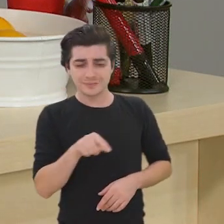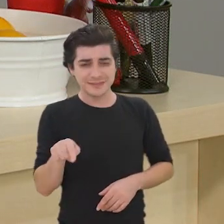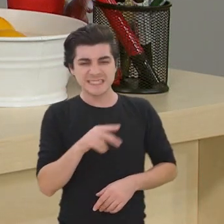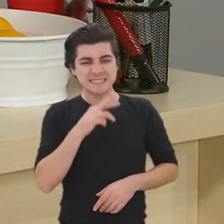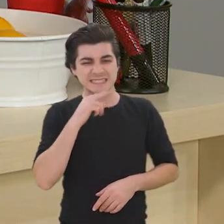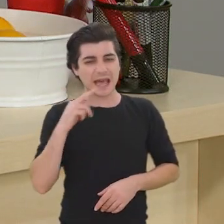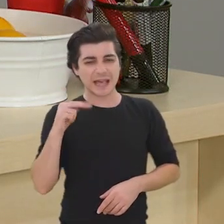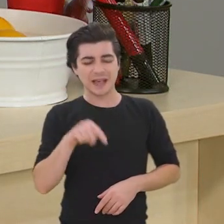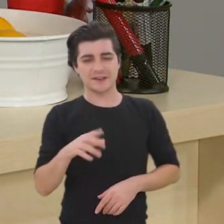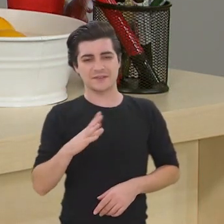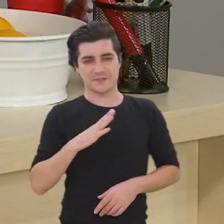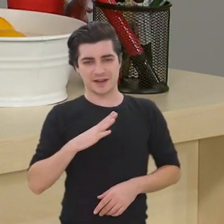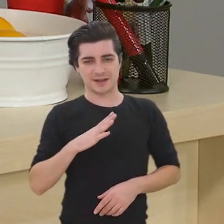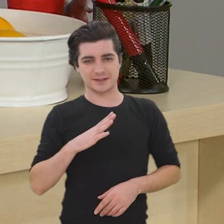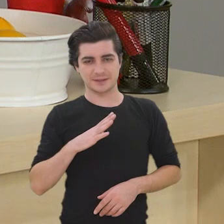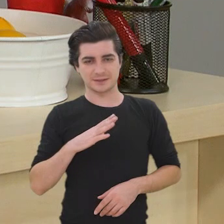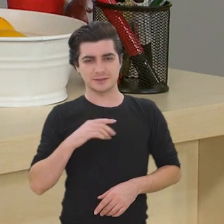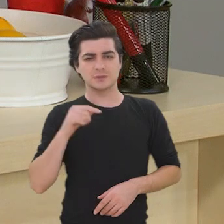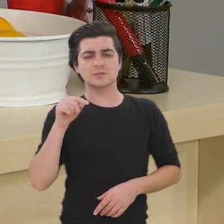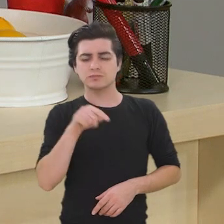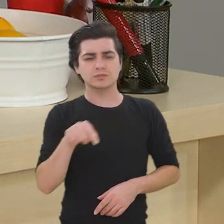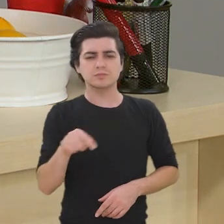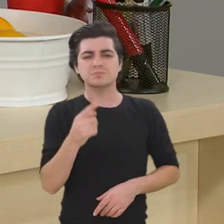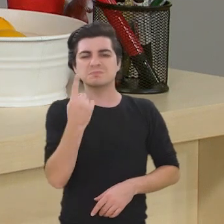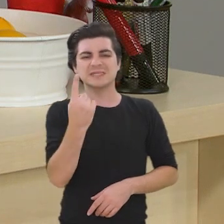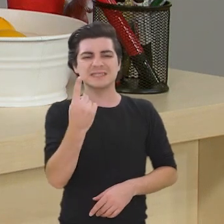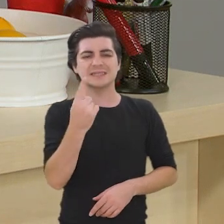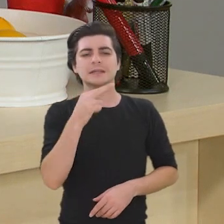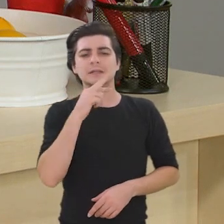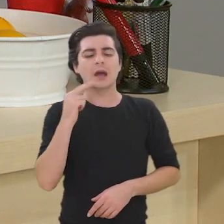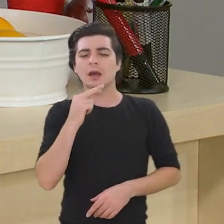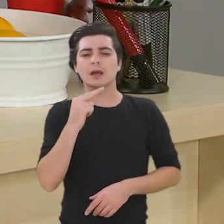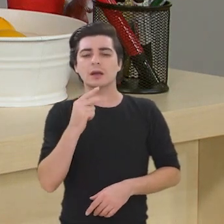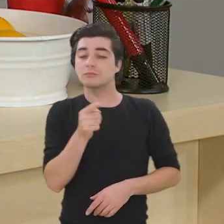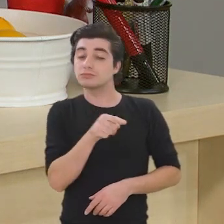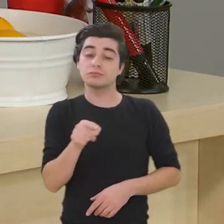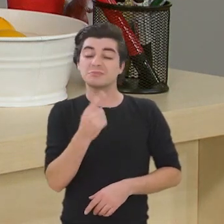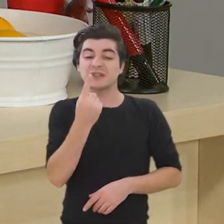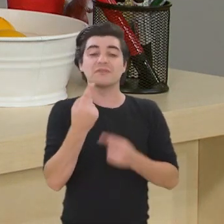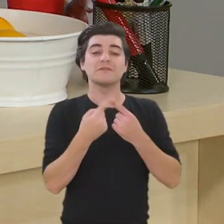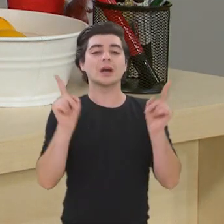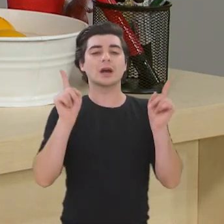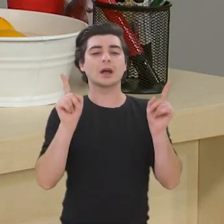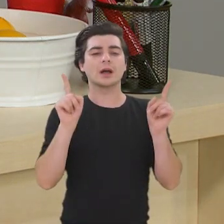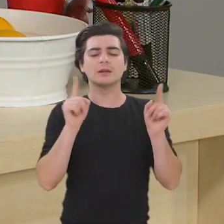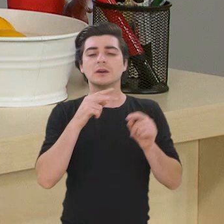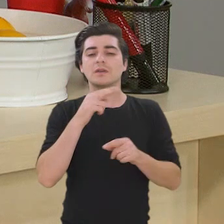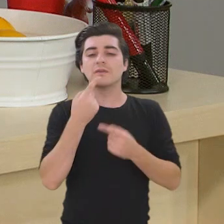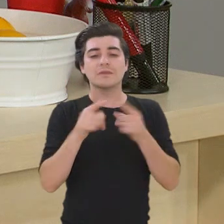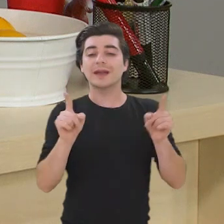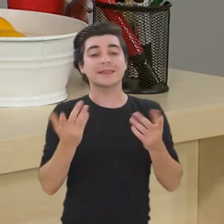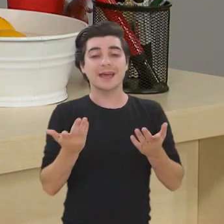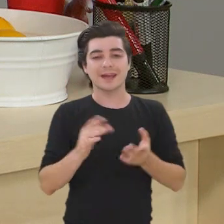burada renkli pomponlar var. Evet. Bunların bir tanesinin rengi diğerlerinden farklı. Hangisi